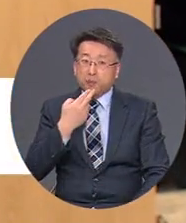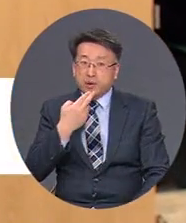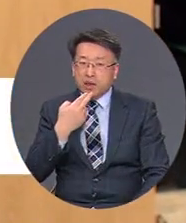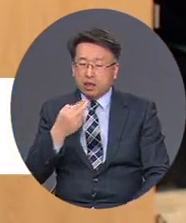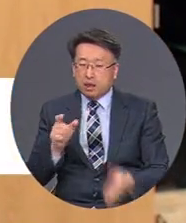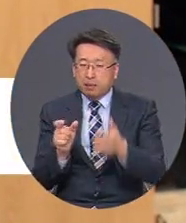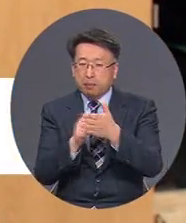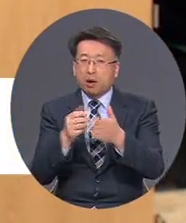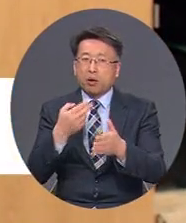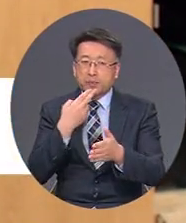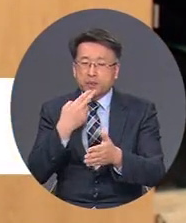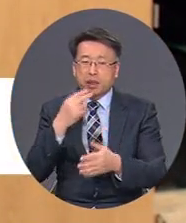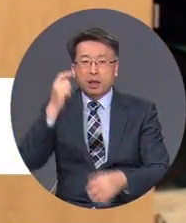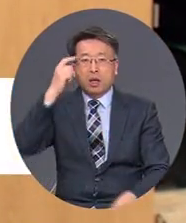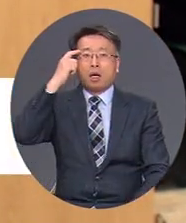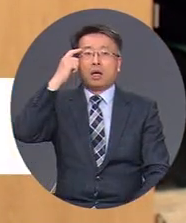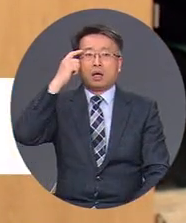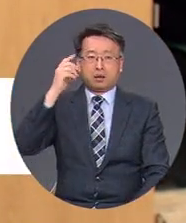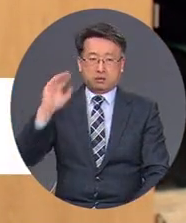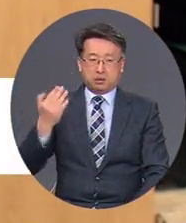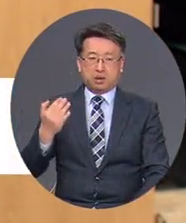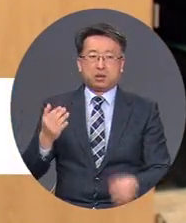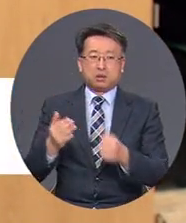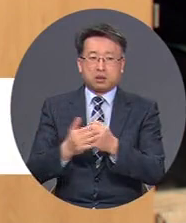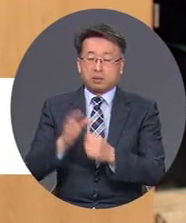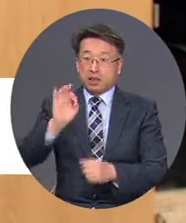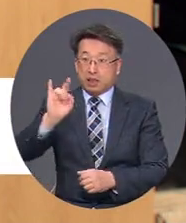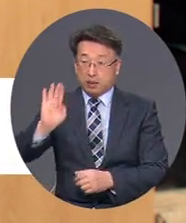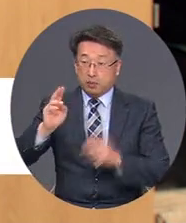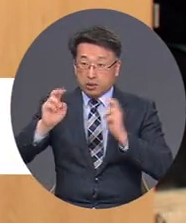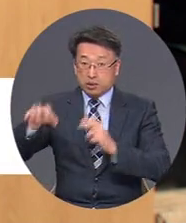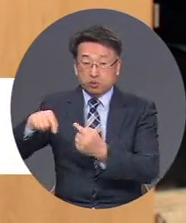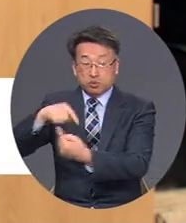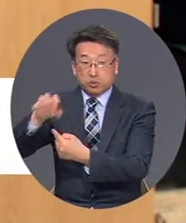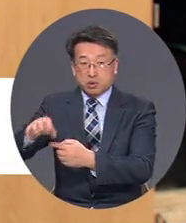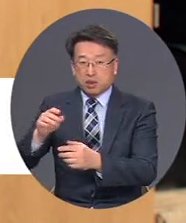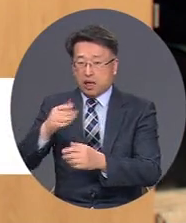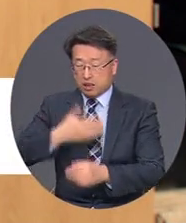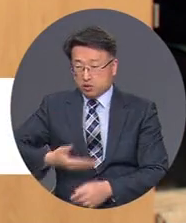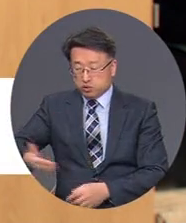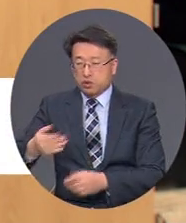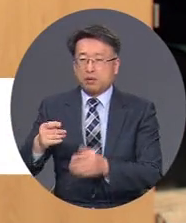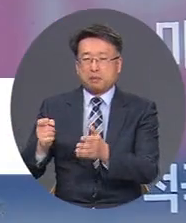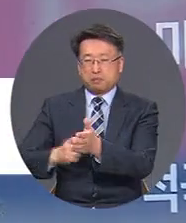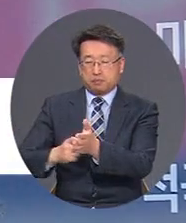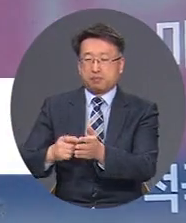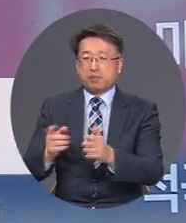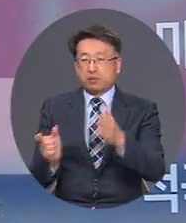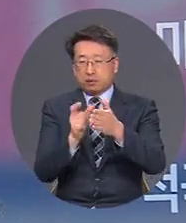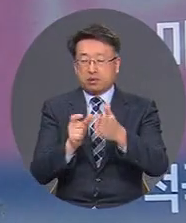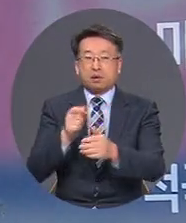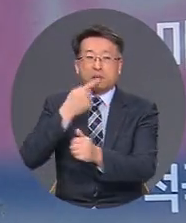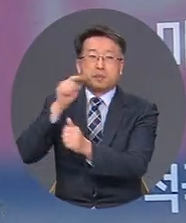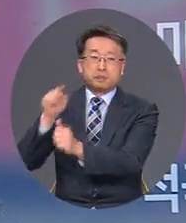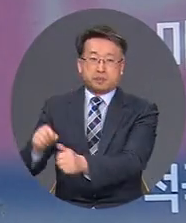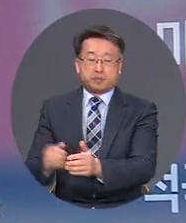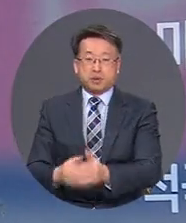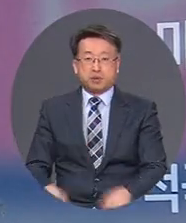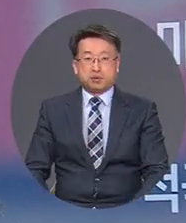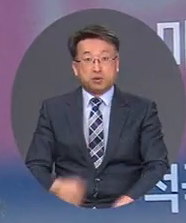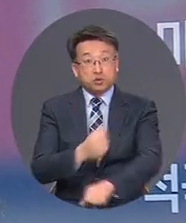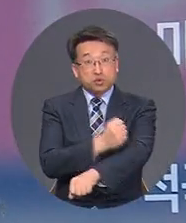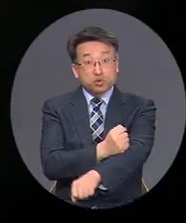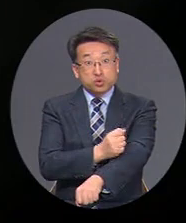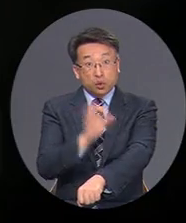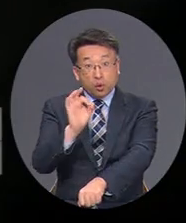그 상황을 이제 저희들이 앱사에 알려서 필요한 조치를 하도록. 소상공인들의 수수료